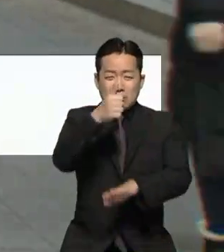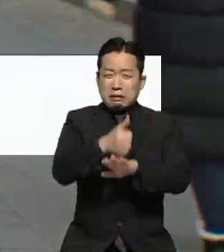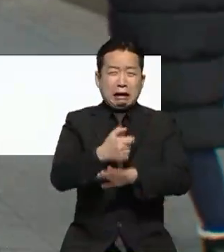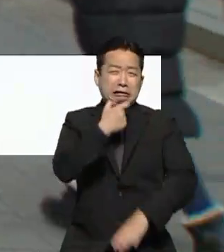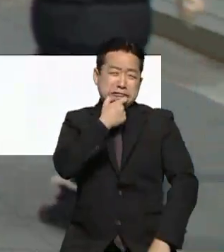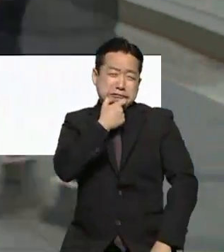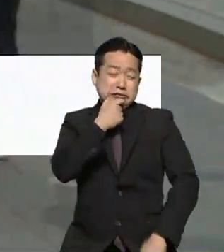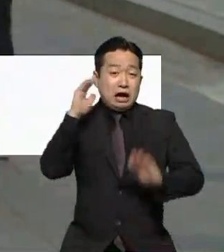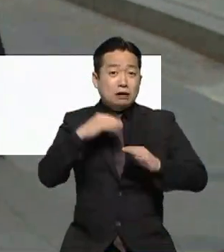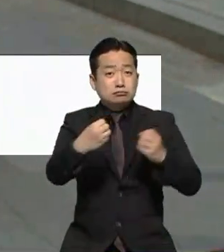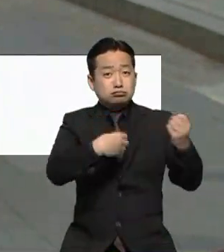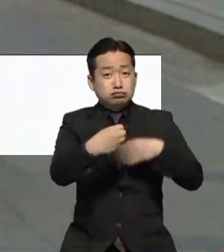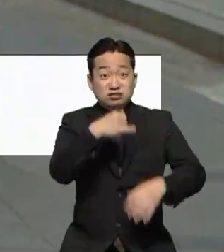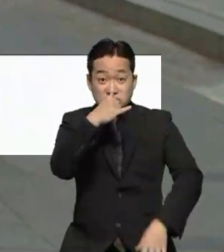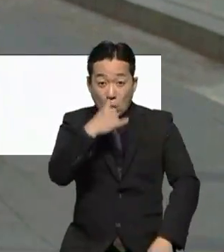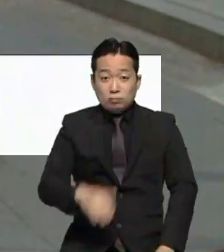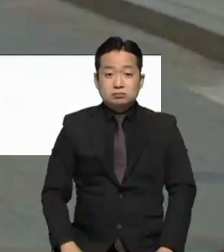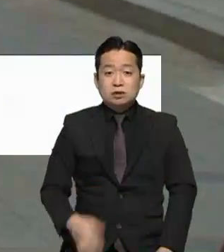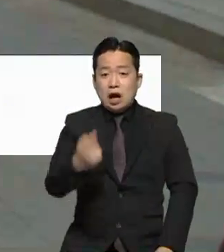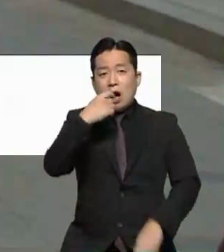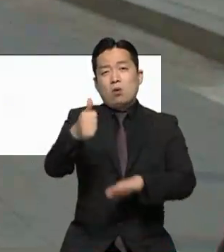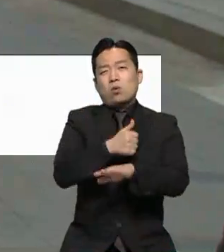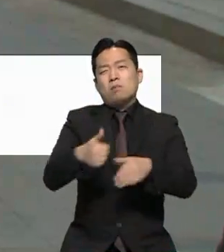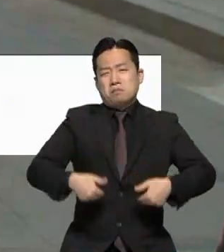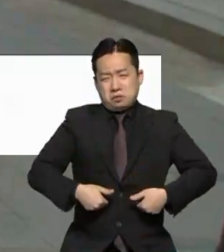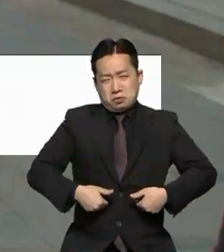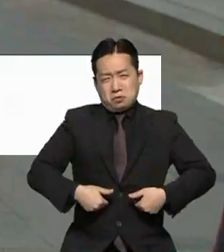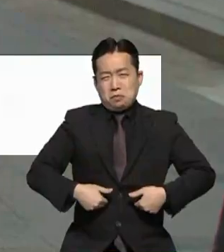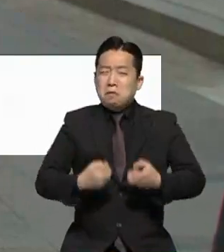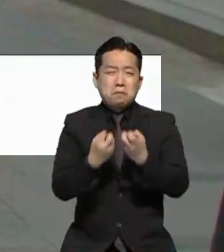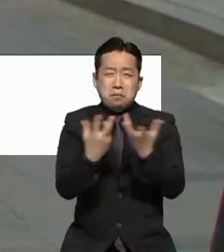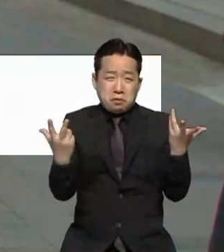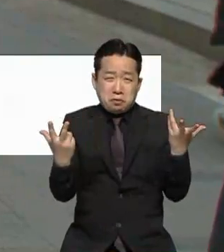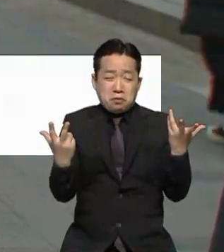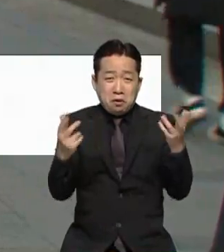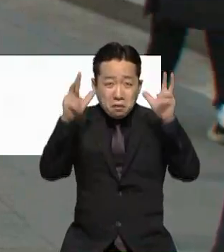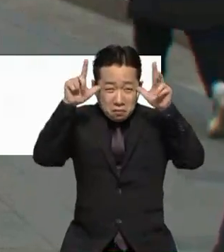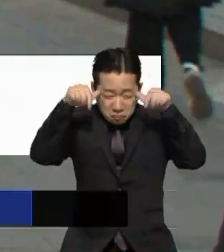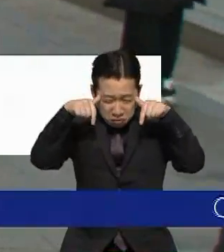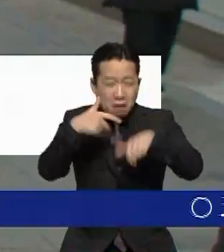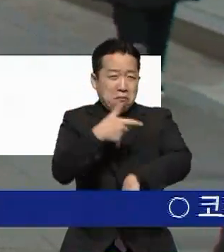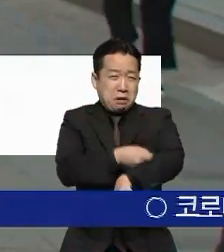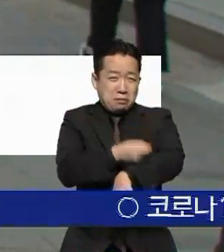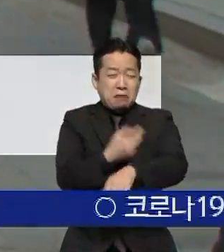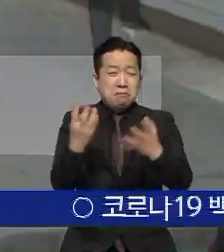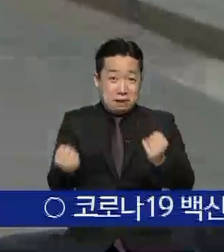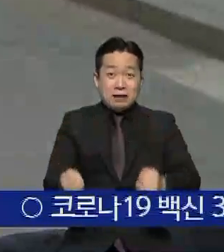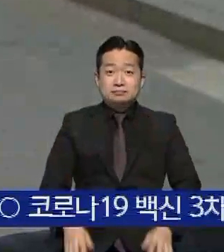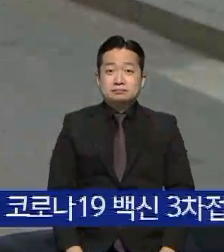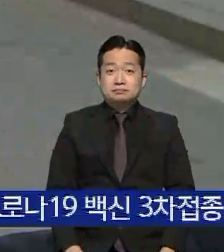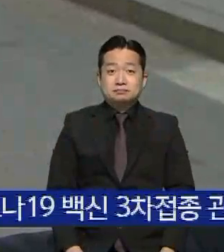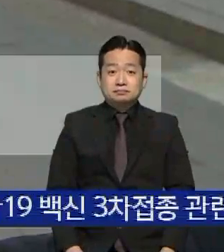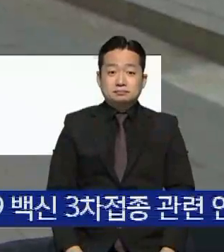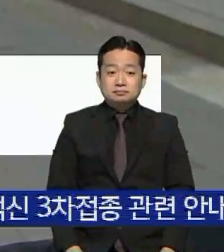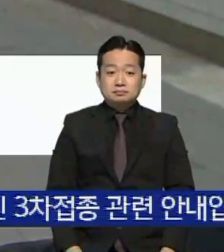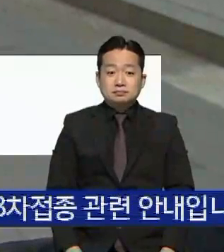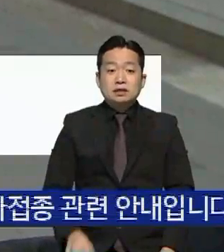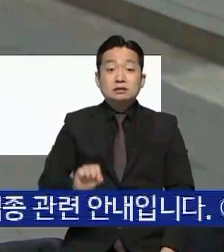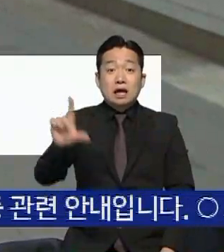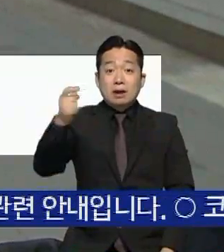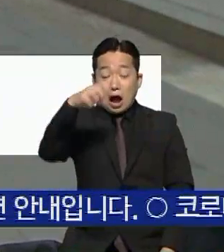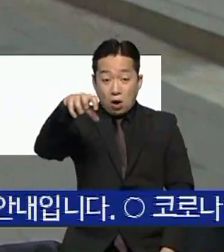하는 친구들도 많고, 근데 이제 학원을 다녀야 되니까 억지로 이게 맞게 된 친구들이 많은 것 같아요. 대부분